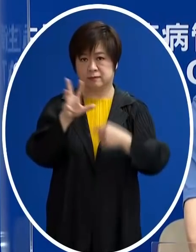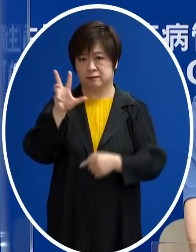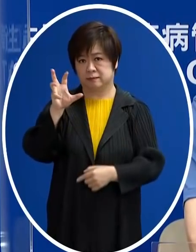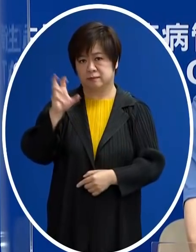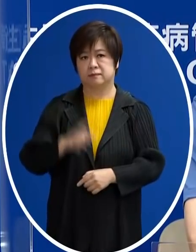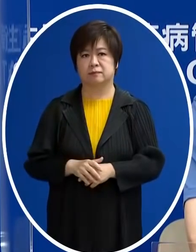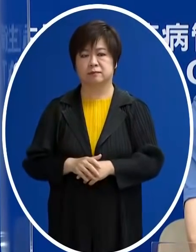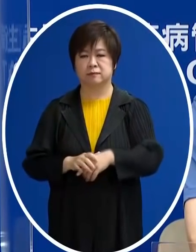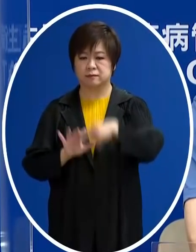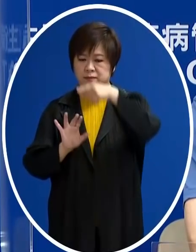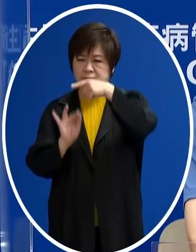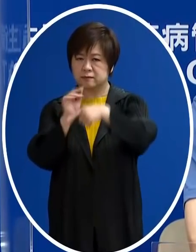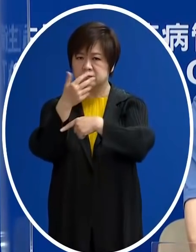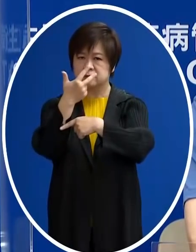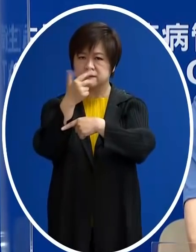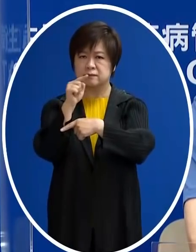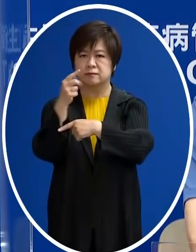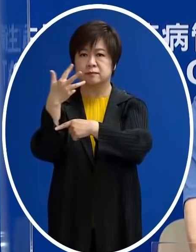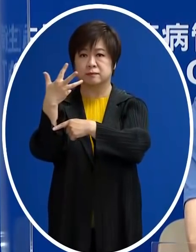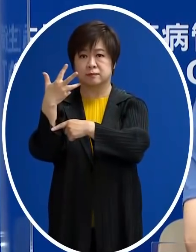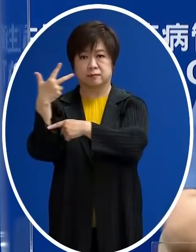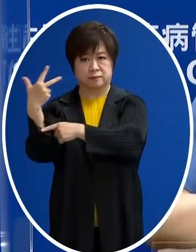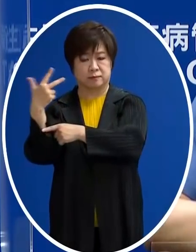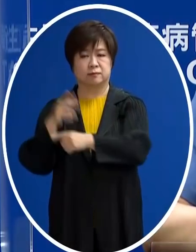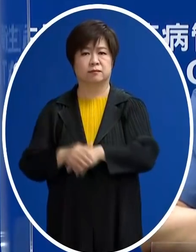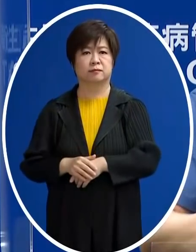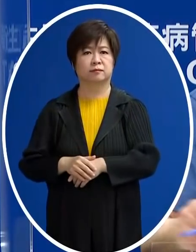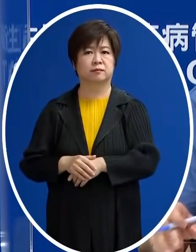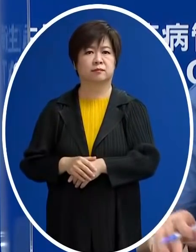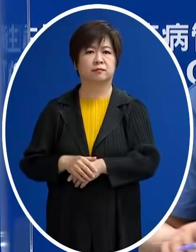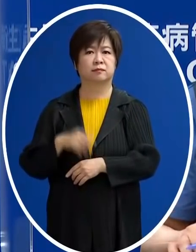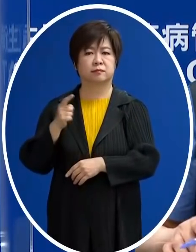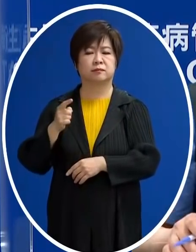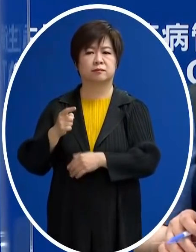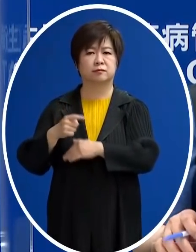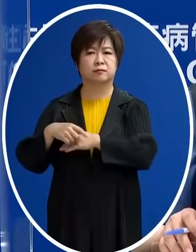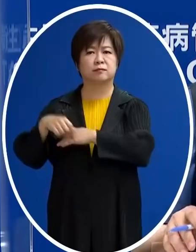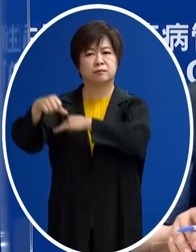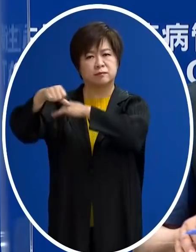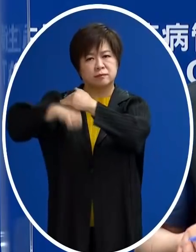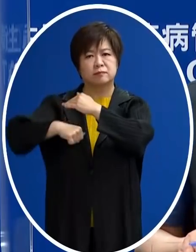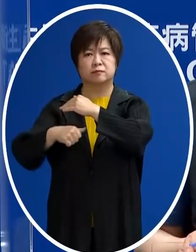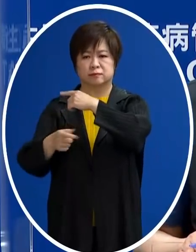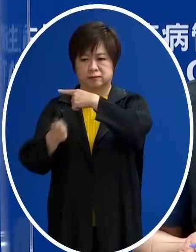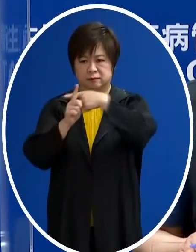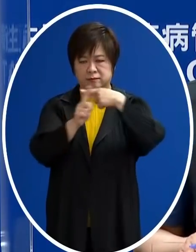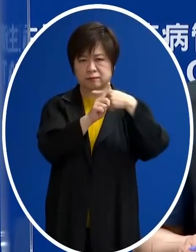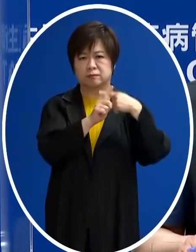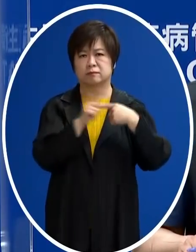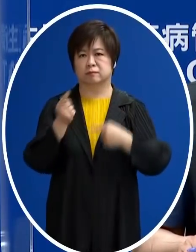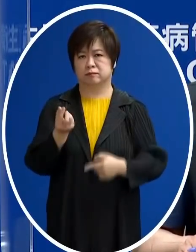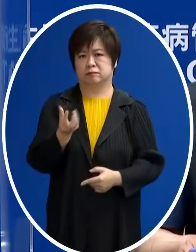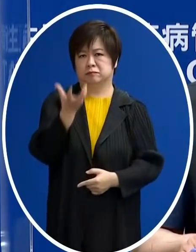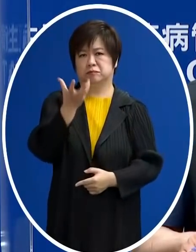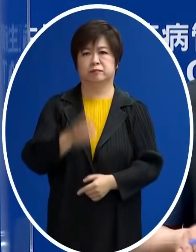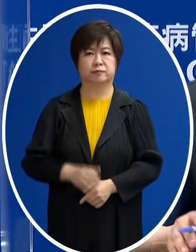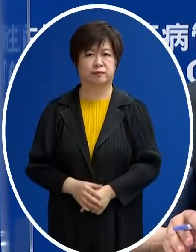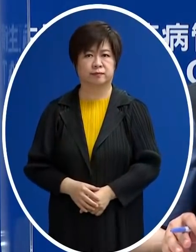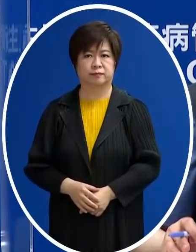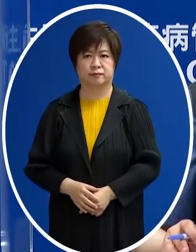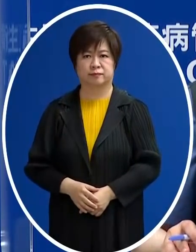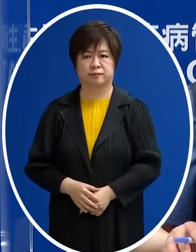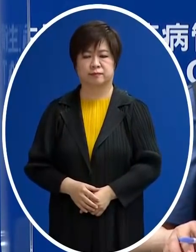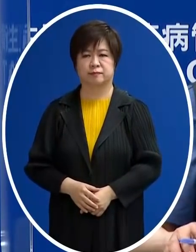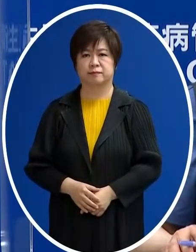哈，那阳性率7.87。哦，进来在边境检验的时候，这阳性率也都算高。